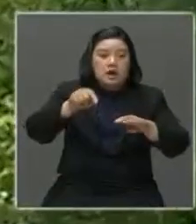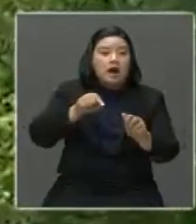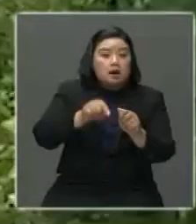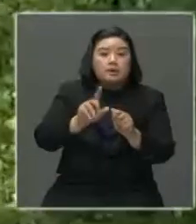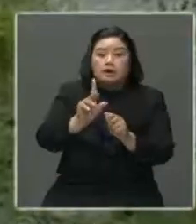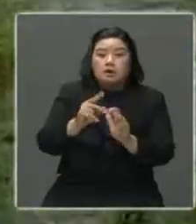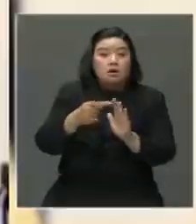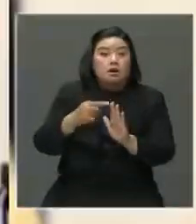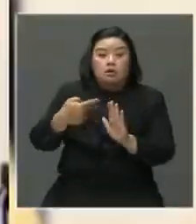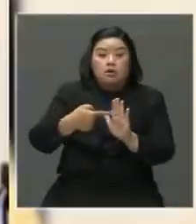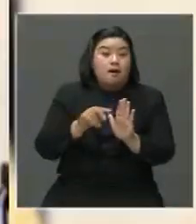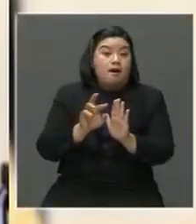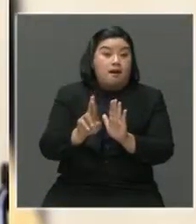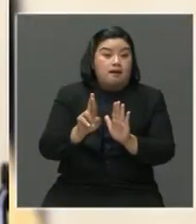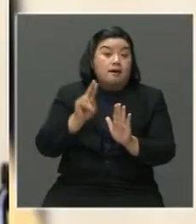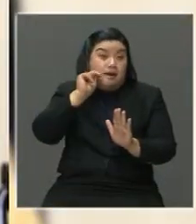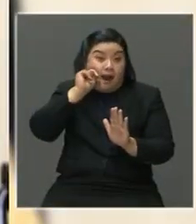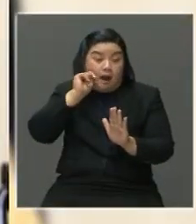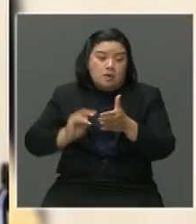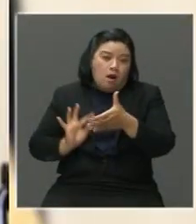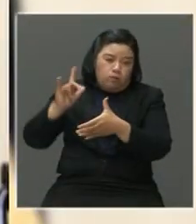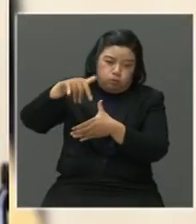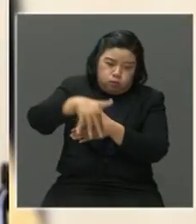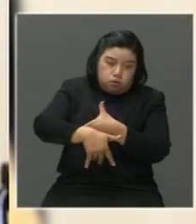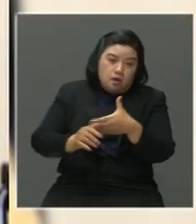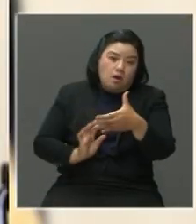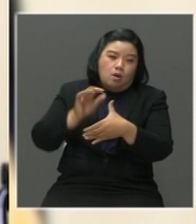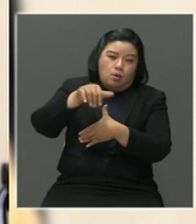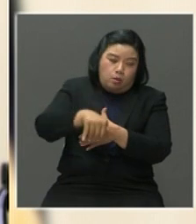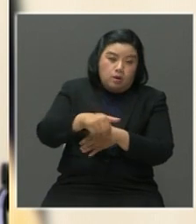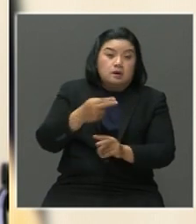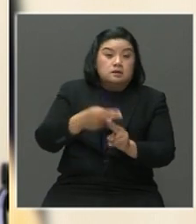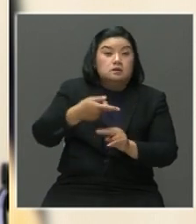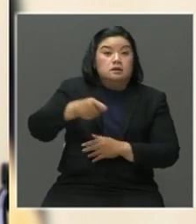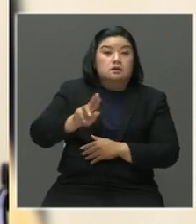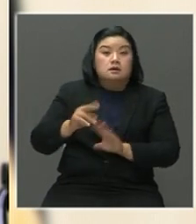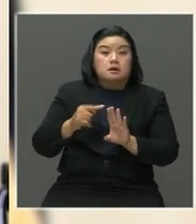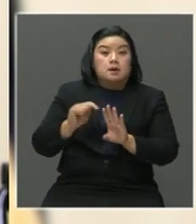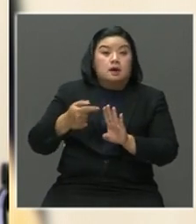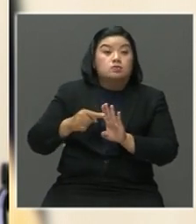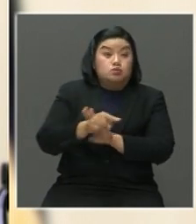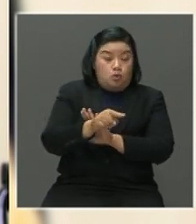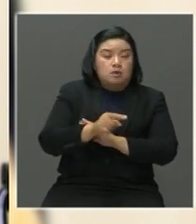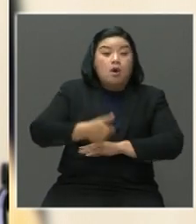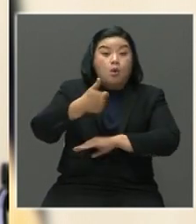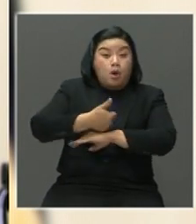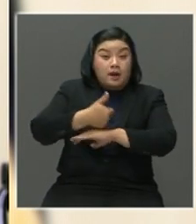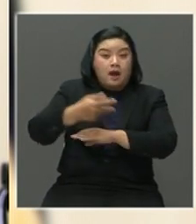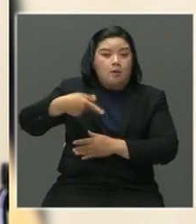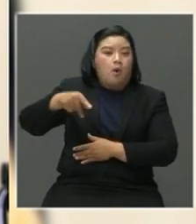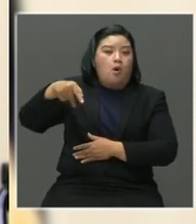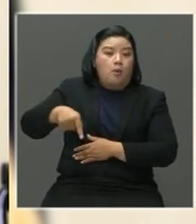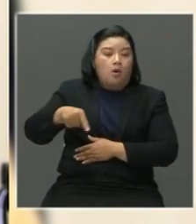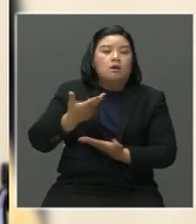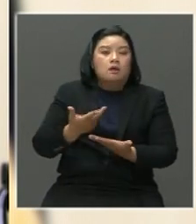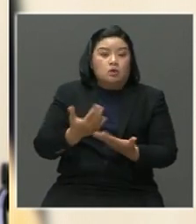ะนี้น้ำก็ล้นสปริงเวย์แล้วนะคะขณะที่นายบุญประสงค์นวลสายหัวหน้าปภ.จังหวัดศรีสะเกษบอกว่าขณะนี้เ